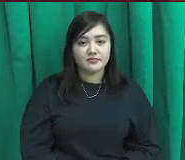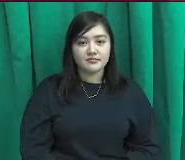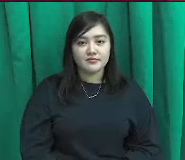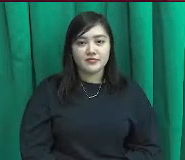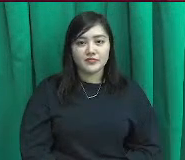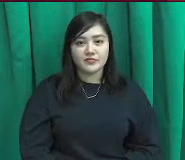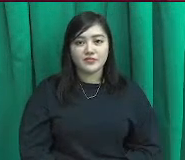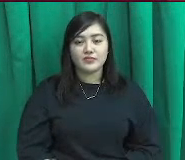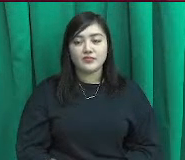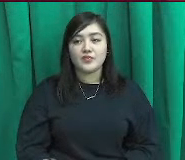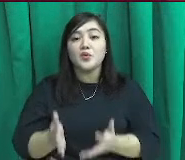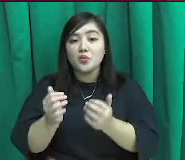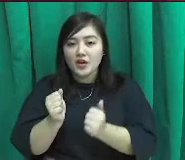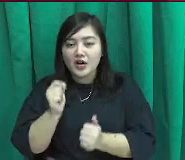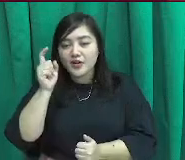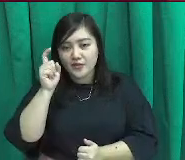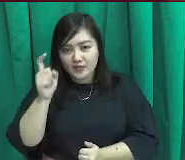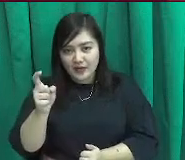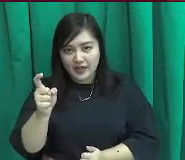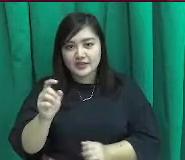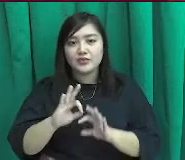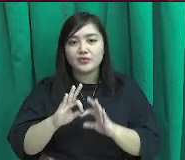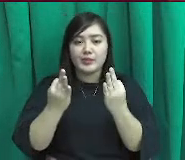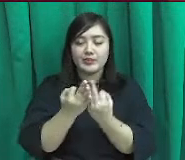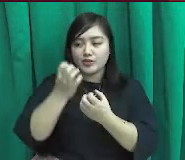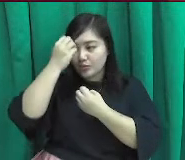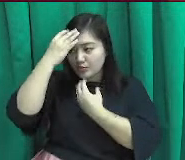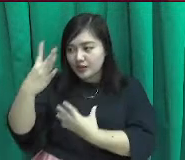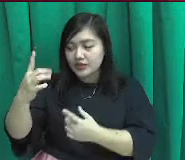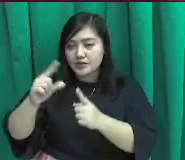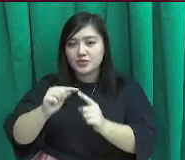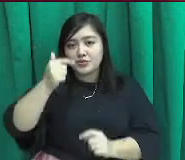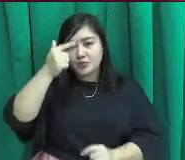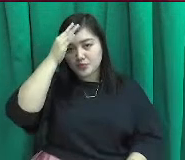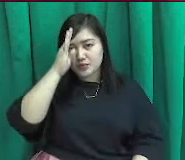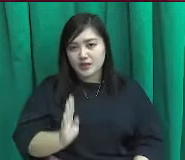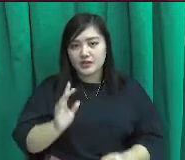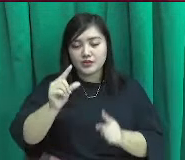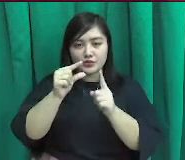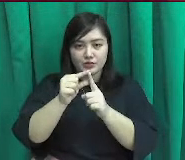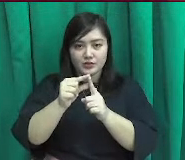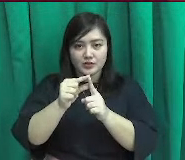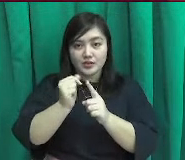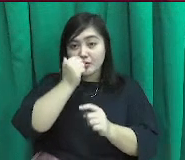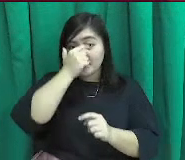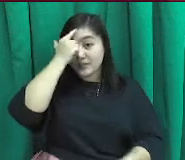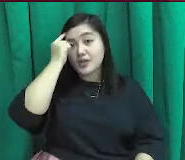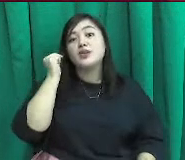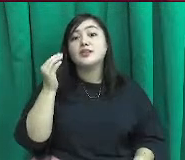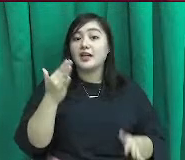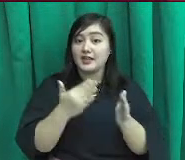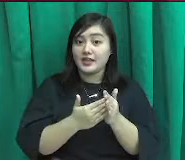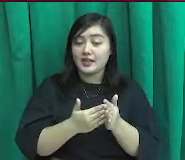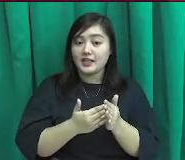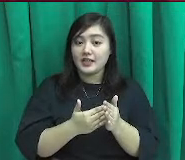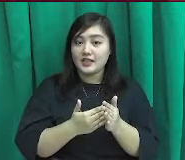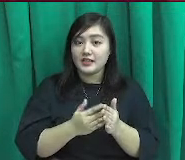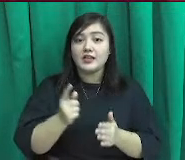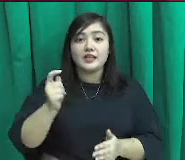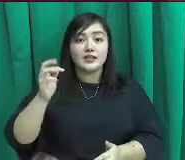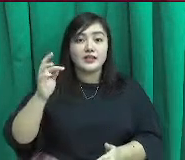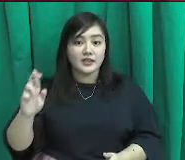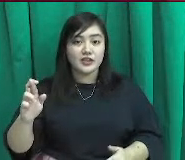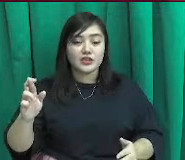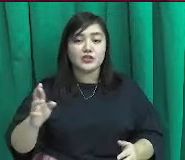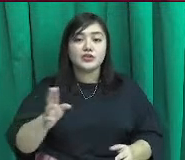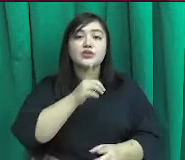ng pamilya natin sa salita ng Diyos. Amen. Bakit? Hindi dapat sila makonvict sa ating emotion. Their conviction should